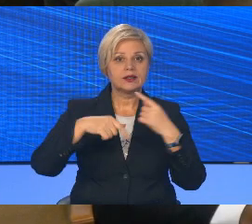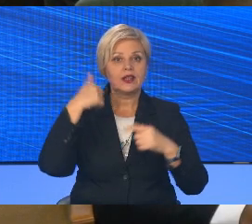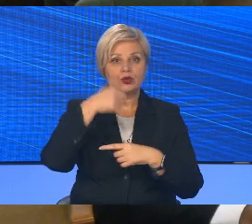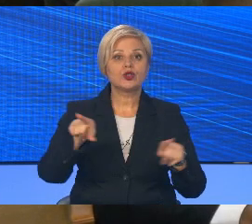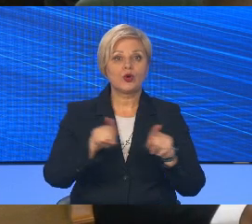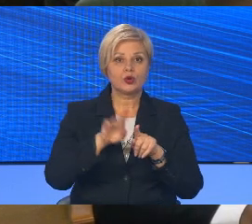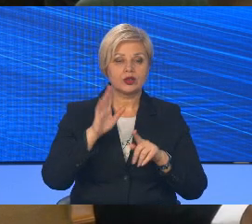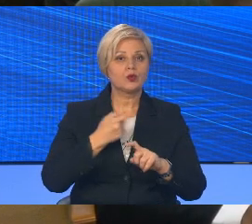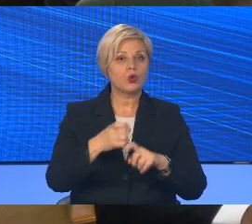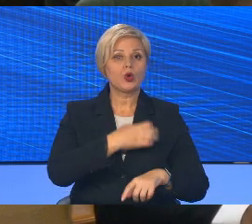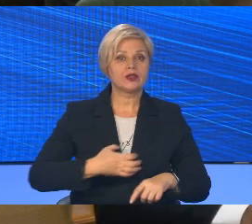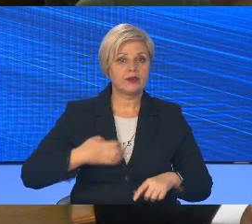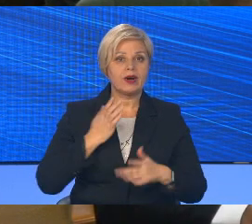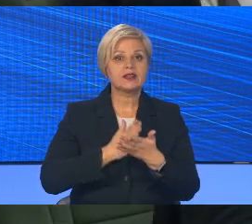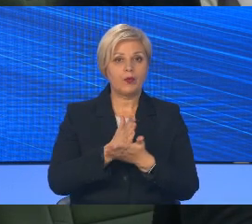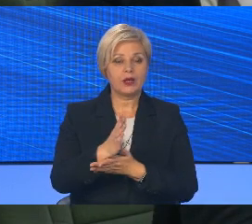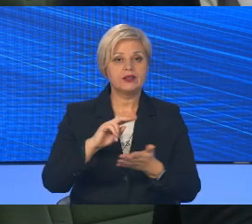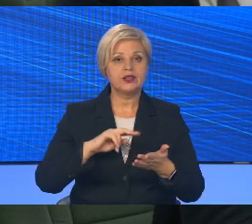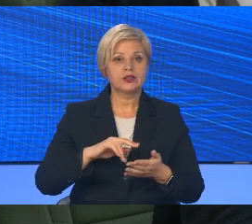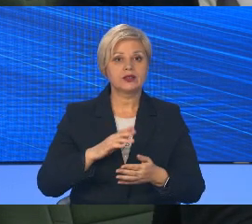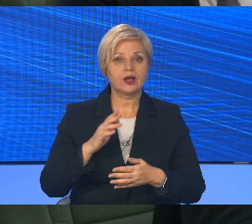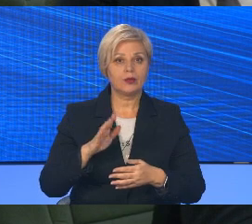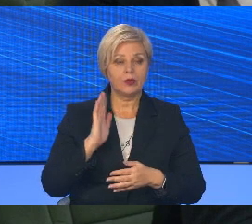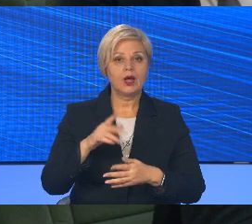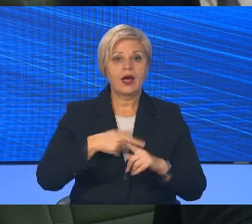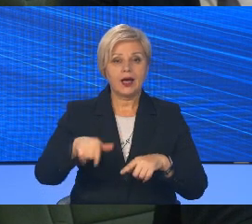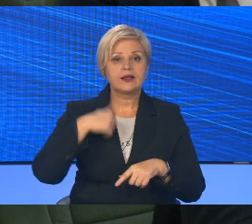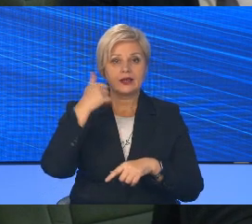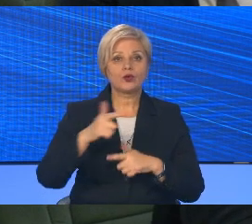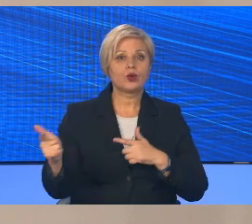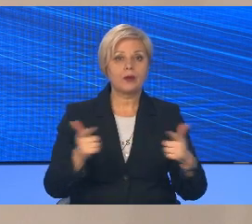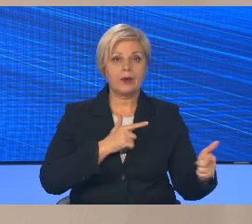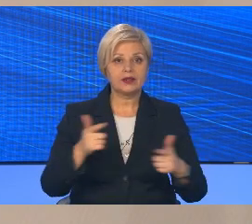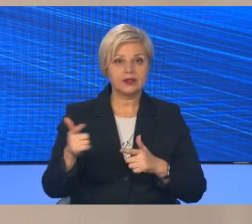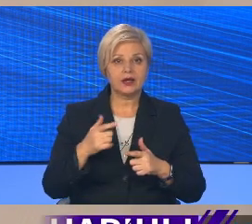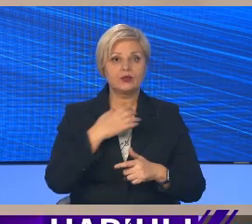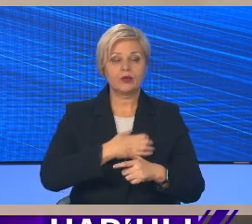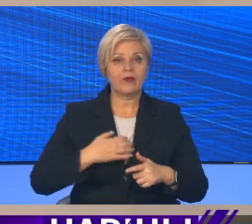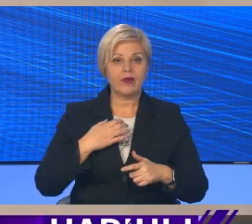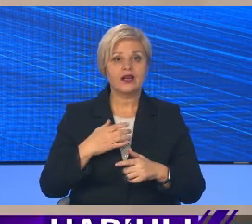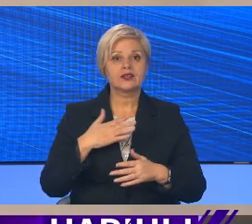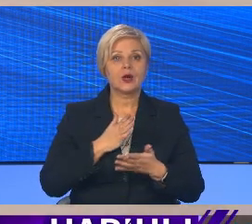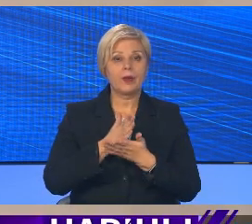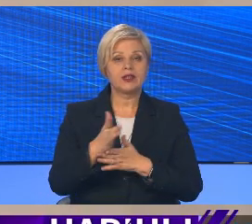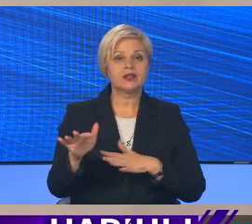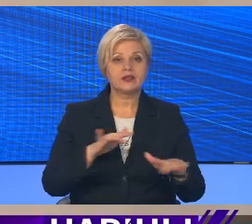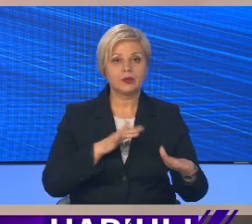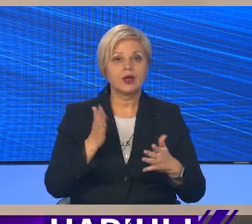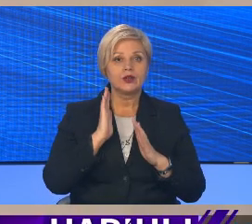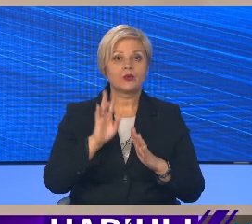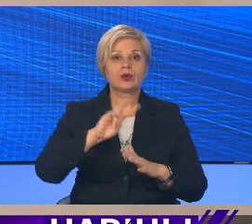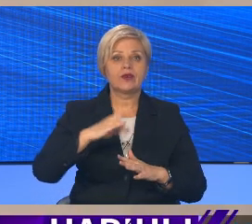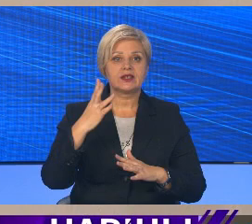таксама стане вельмі важным у палітычным плане. Это год подготовки к вашему политическому мероприятию, которое пройдет